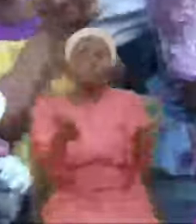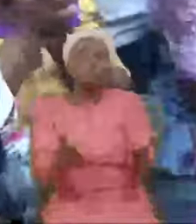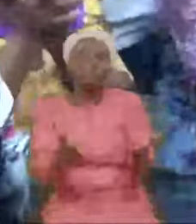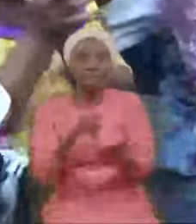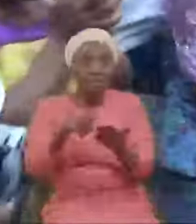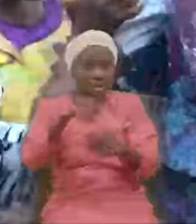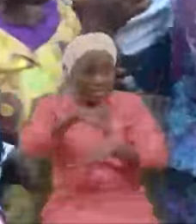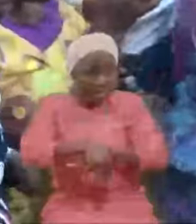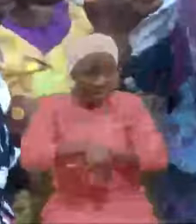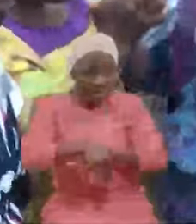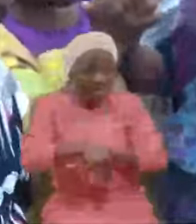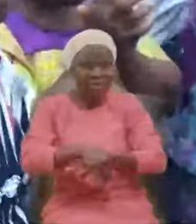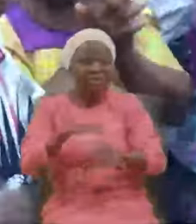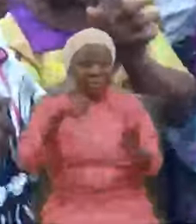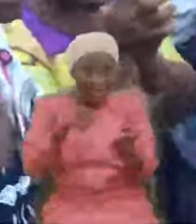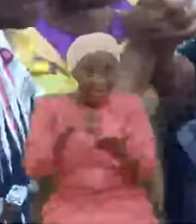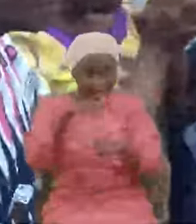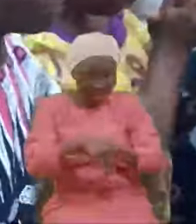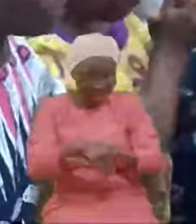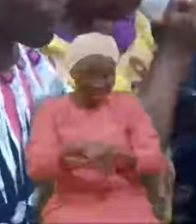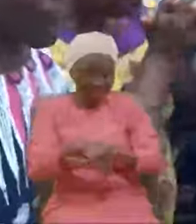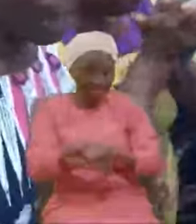Ce soir. Ce soir.